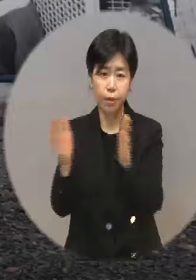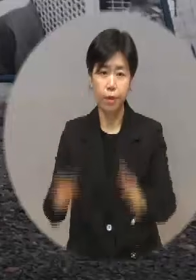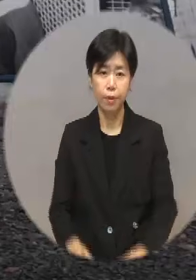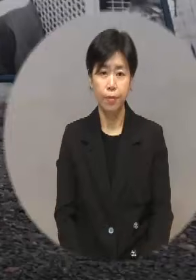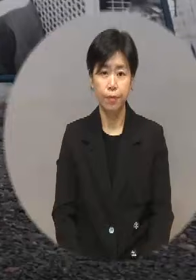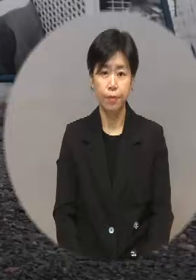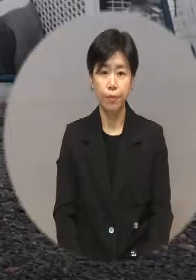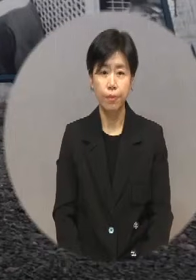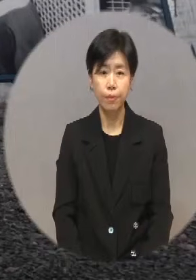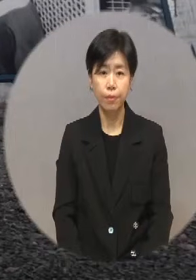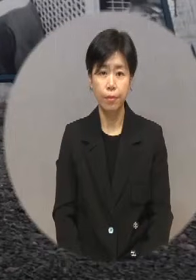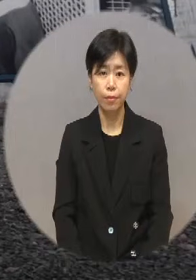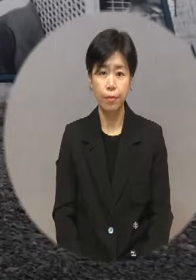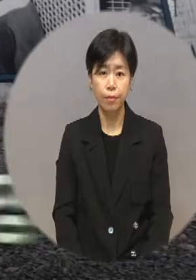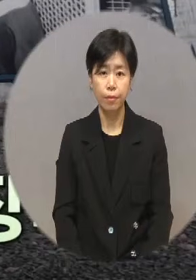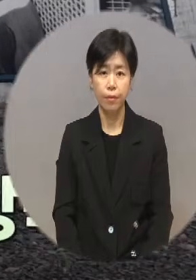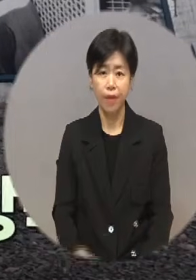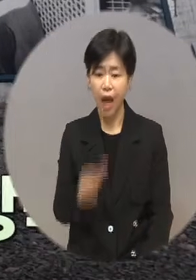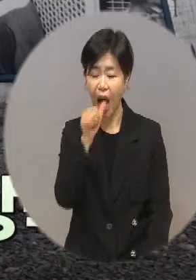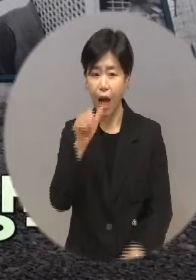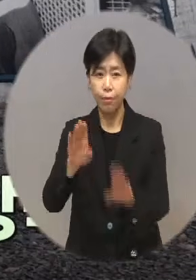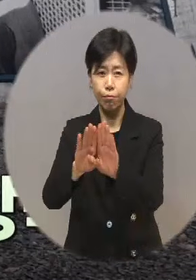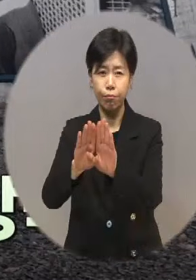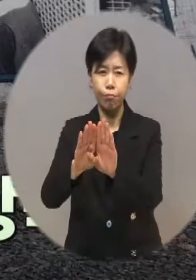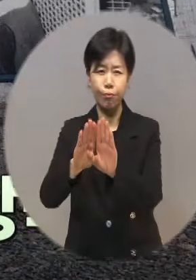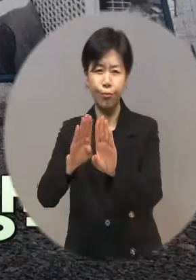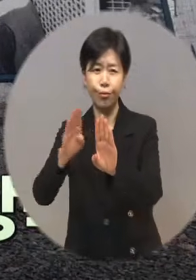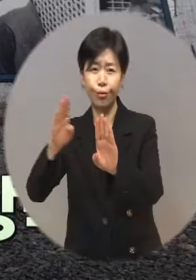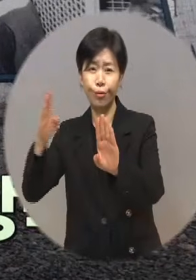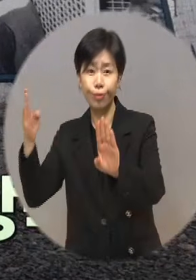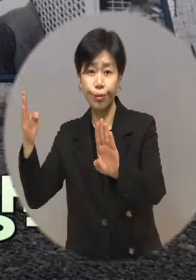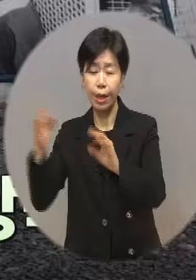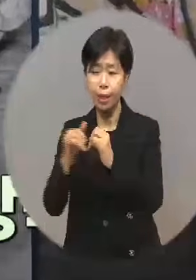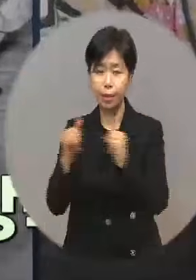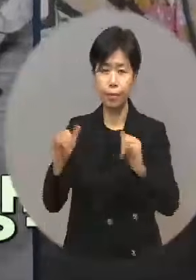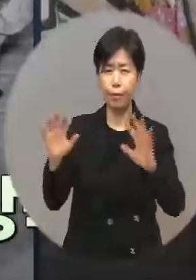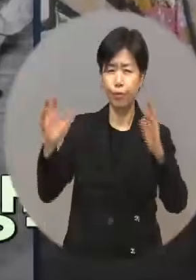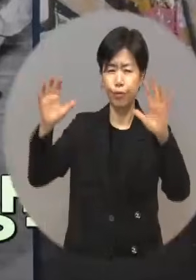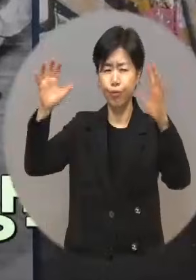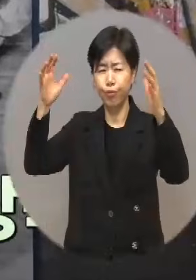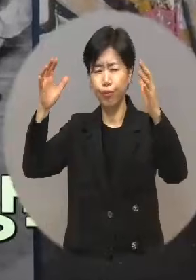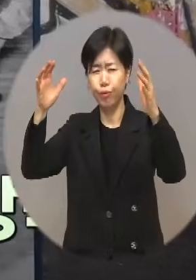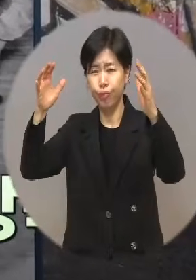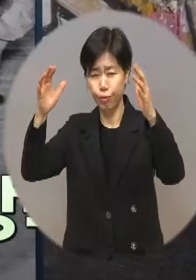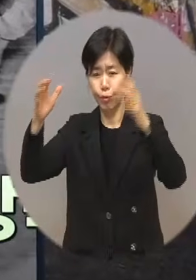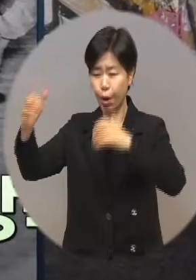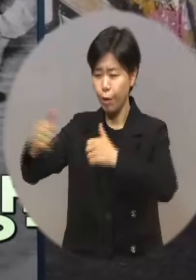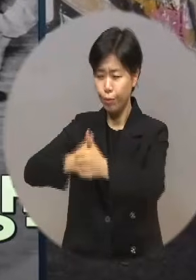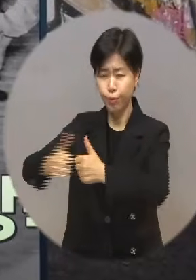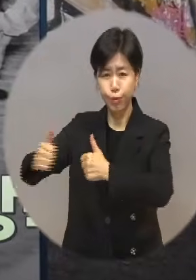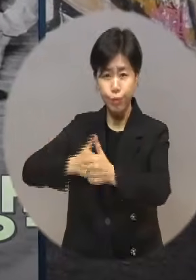검문소의 병사가 망설임 끝에 철문을 열었고 사람들은 환호와 눈물 속에 경계를 넘었습니다.